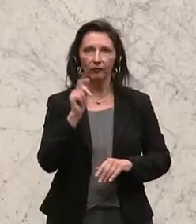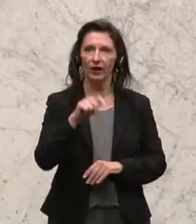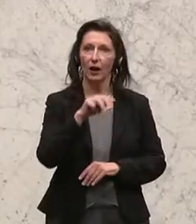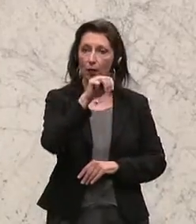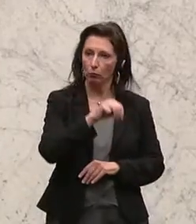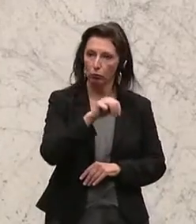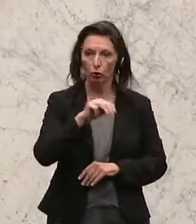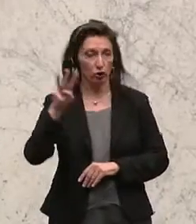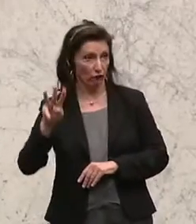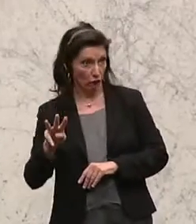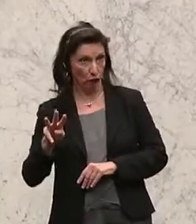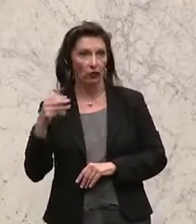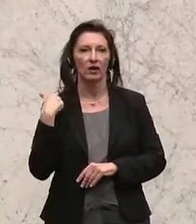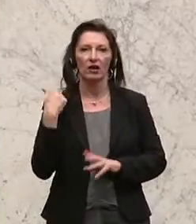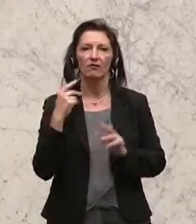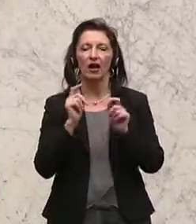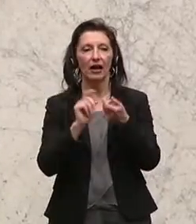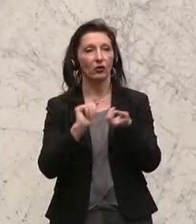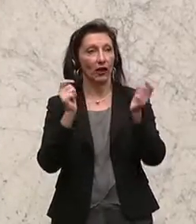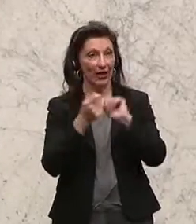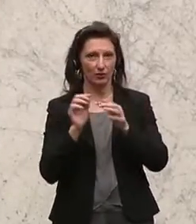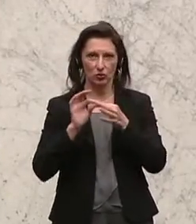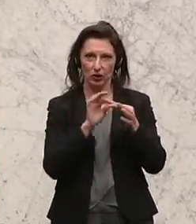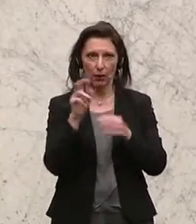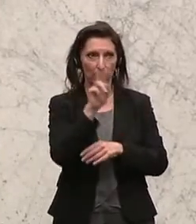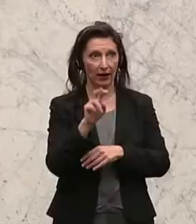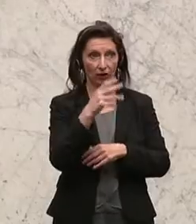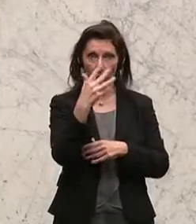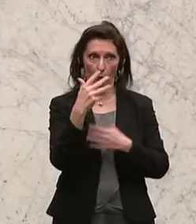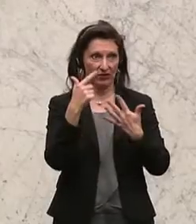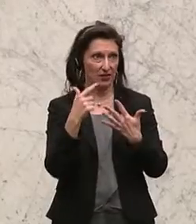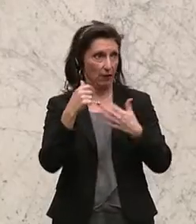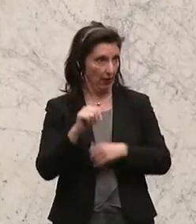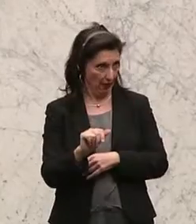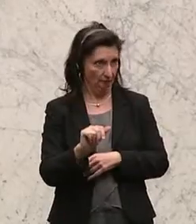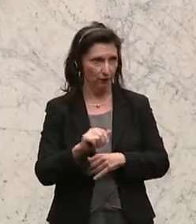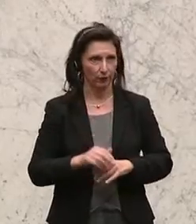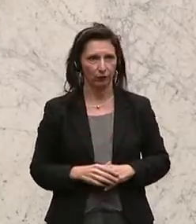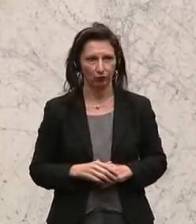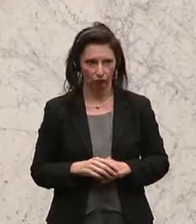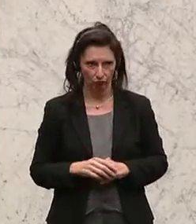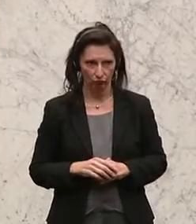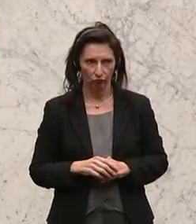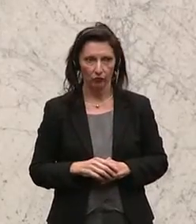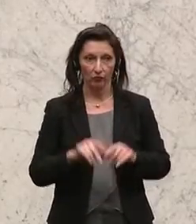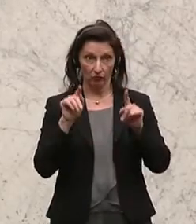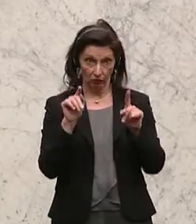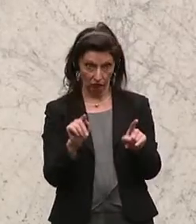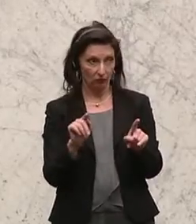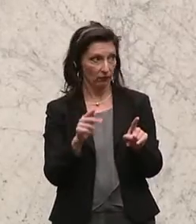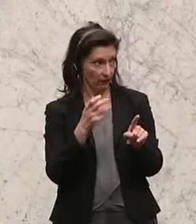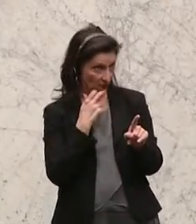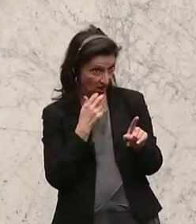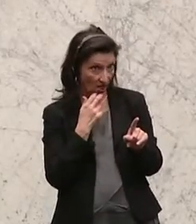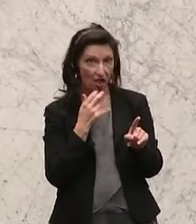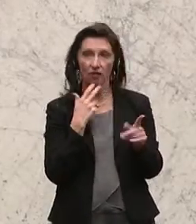Wöginger, Kolleginnen und Kollegen haben einen Abänderungsantrag betreffend die Paragraphen 5, 7 und 11 eingebracht. Wer sich für diesen ausspricht,